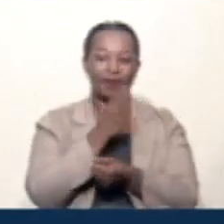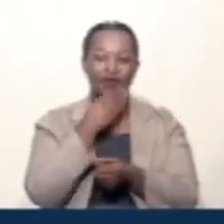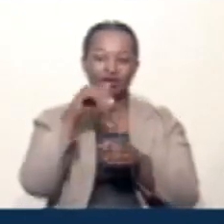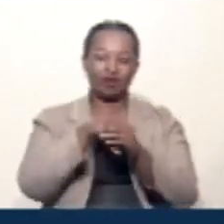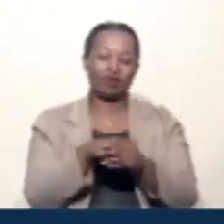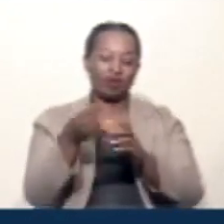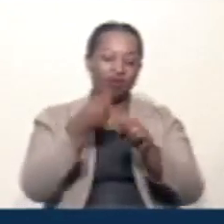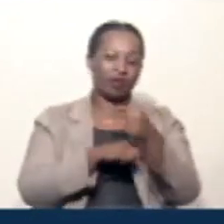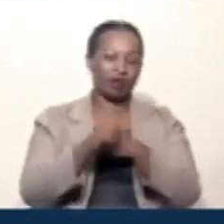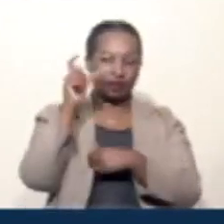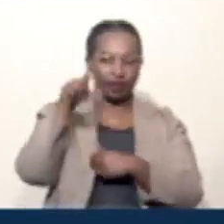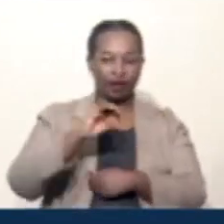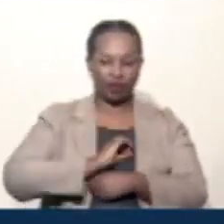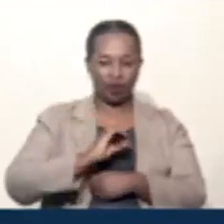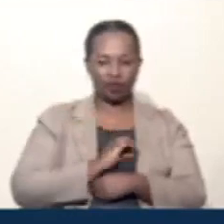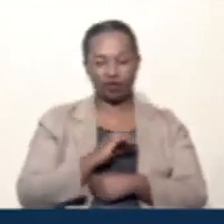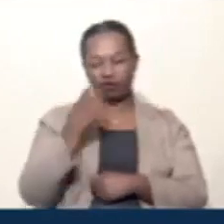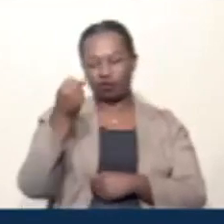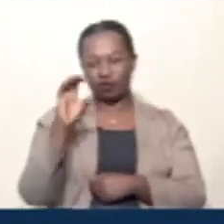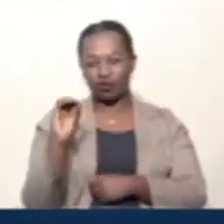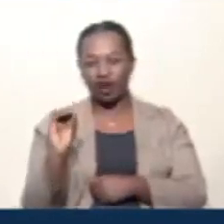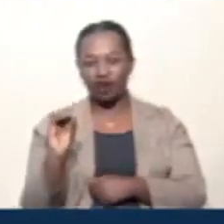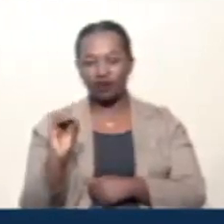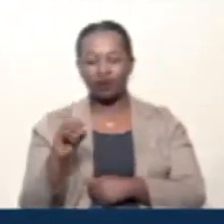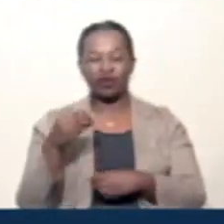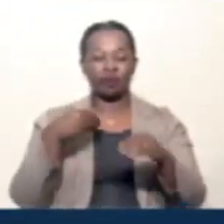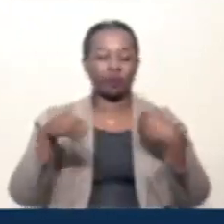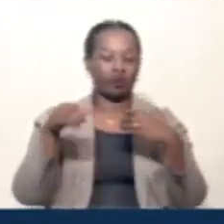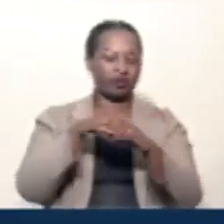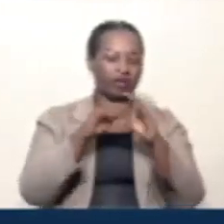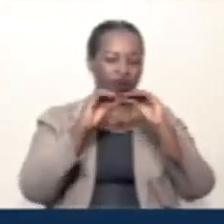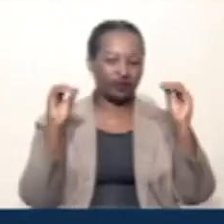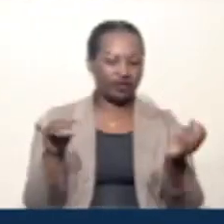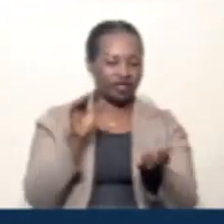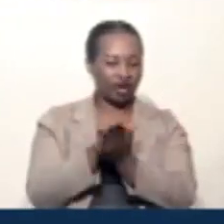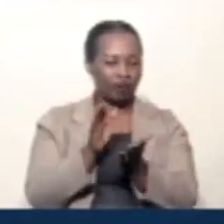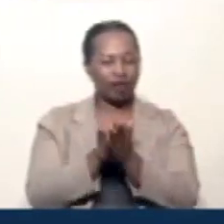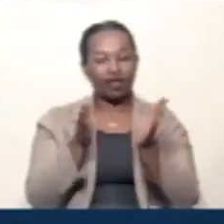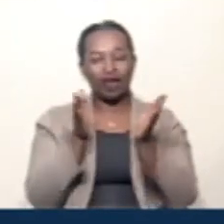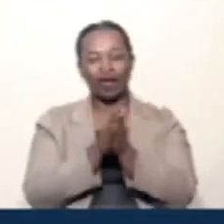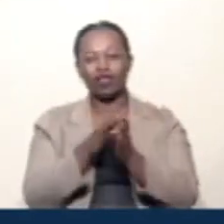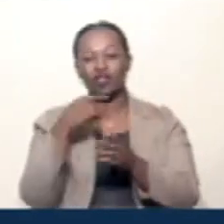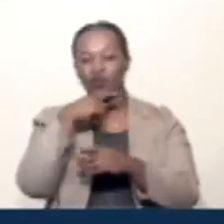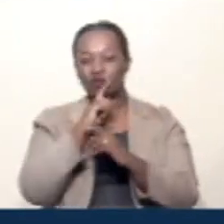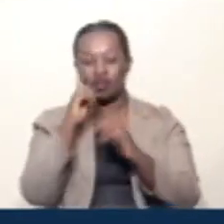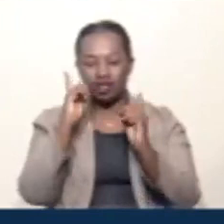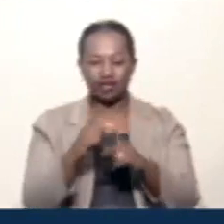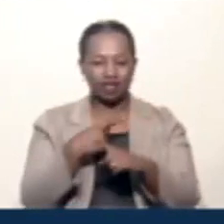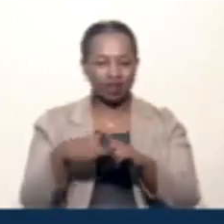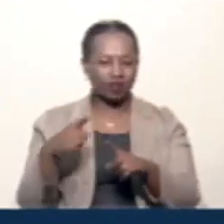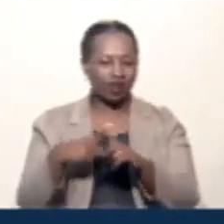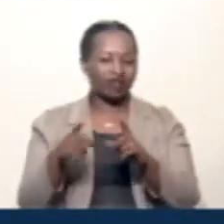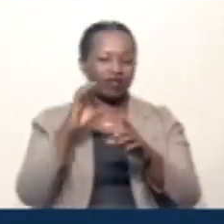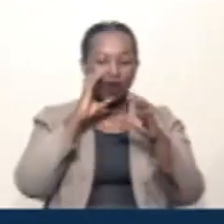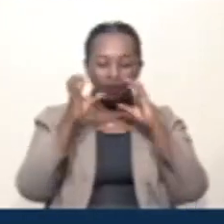ku giti cyabo bagera kuri 50, ibikoresho byari mu biro by'amabanki na sosiyete z'itumanaho zikorera muri iki gice, ndetse n'ibicuruzwa byari